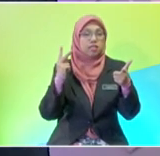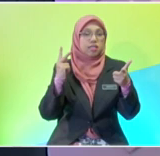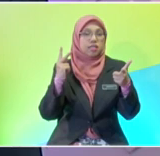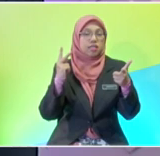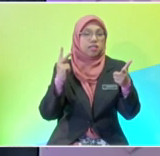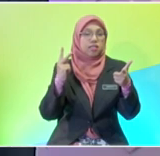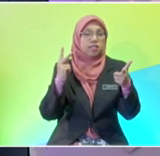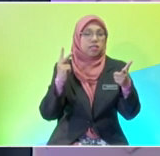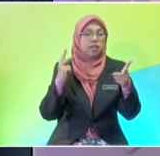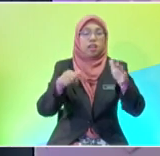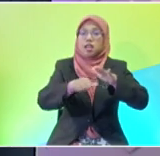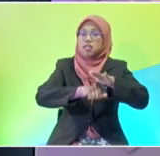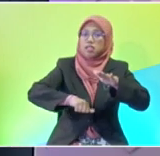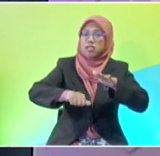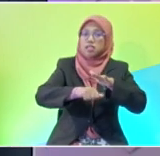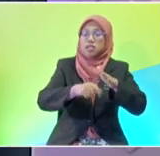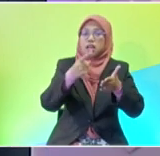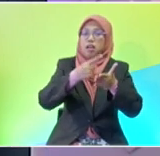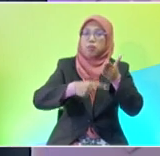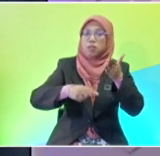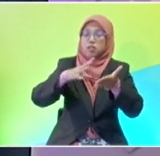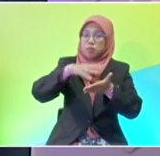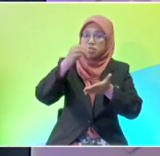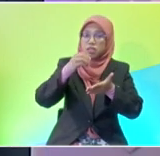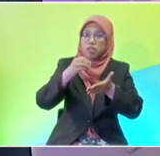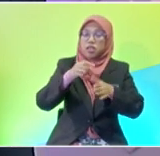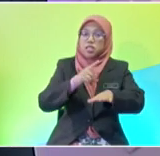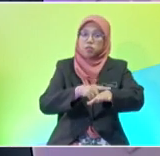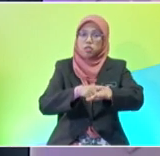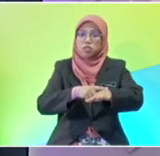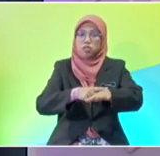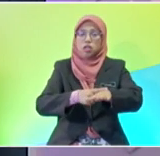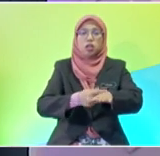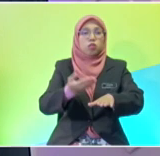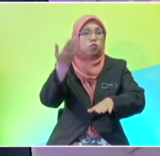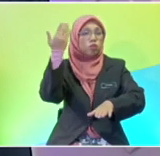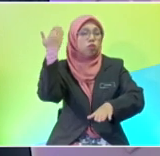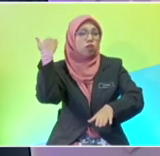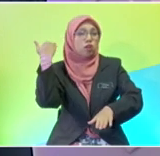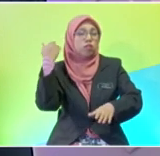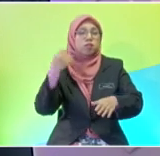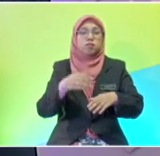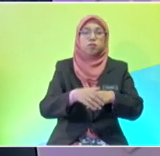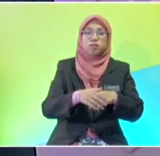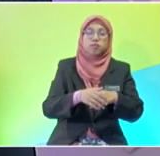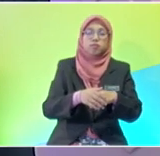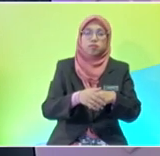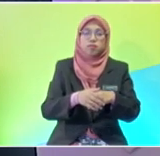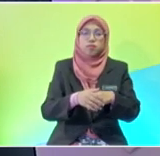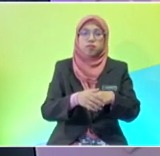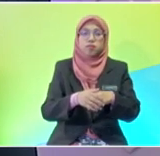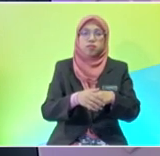konsep akses yang kita belajar semasa awal-awal dulu yaitu dalam mode yang kedua yaitu